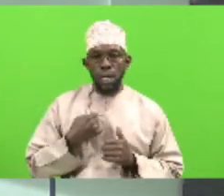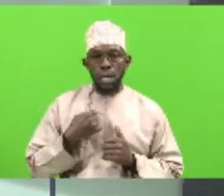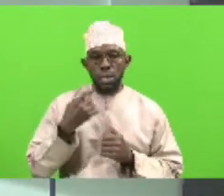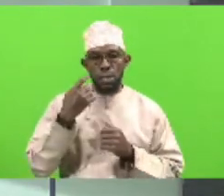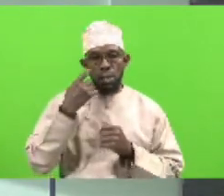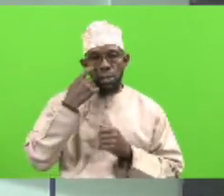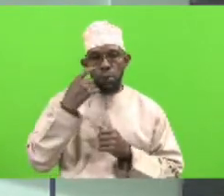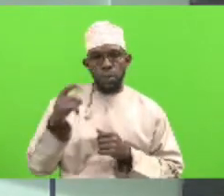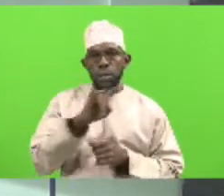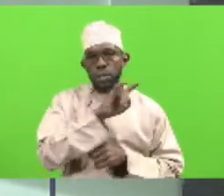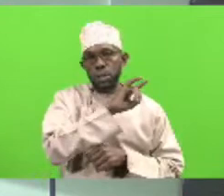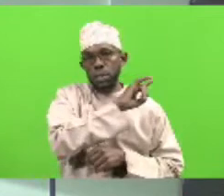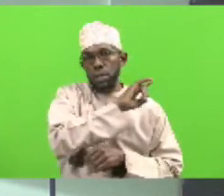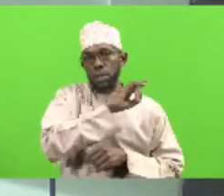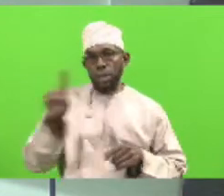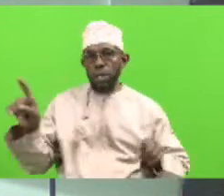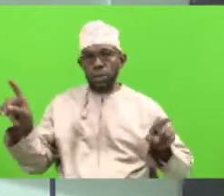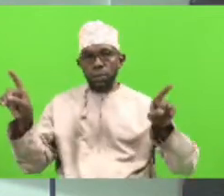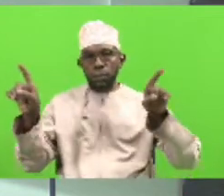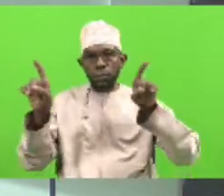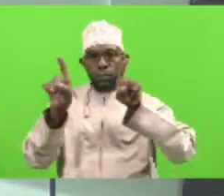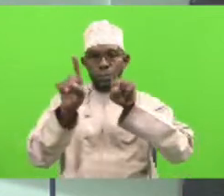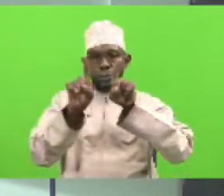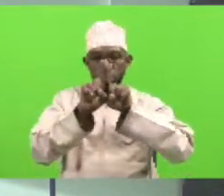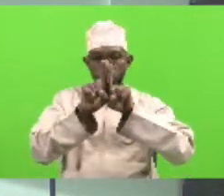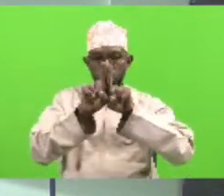أشهد أن لا